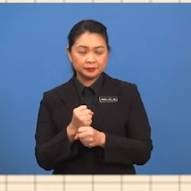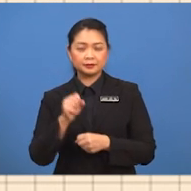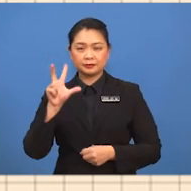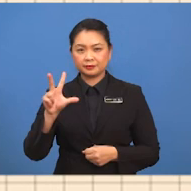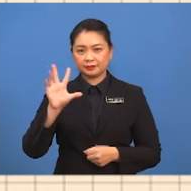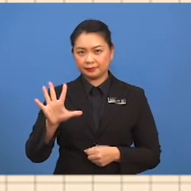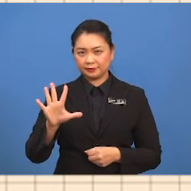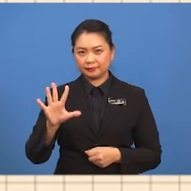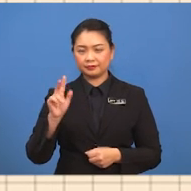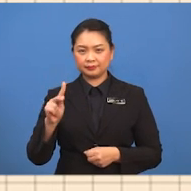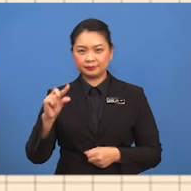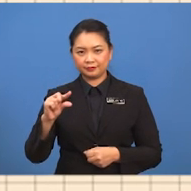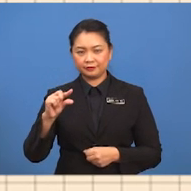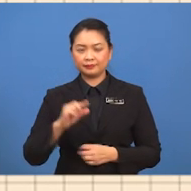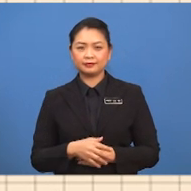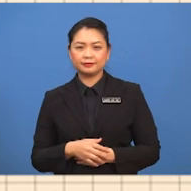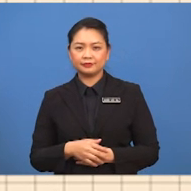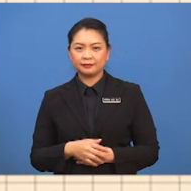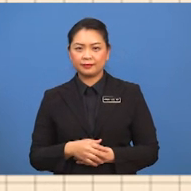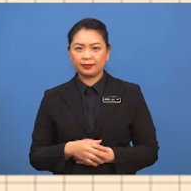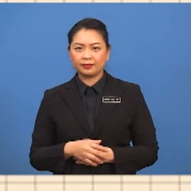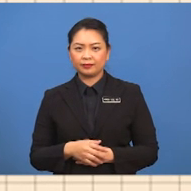ialah 35 kilogram.